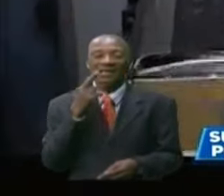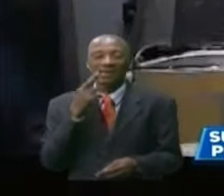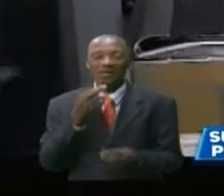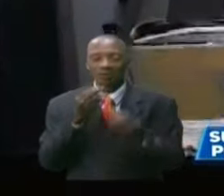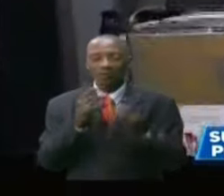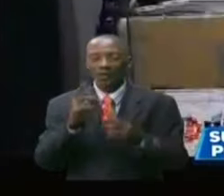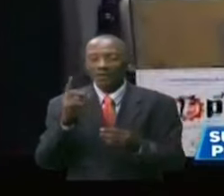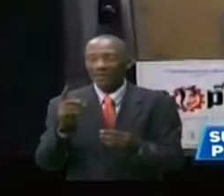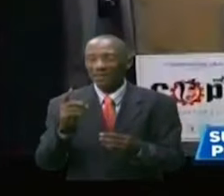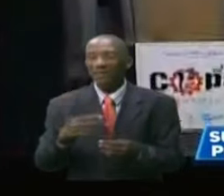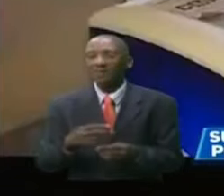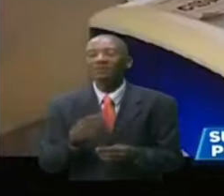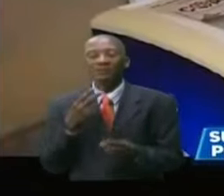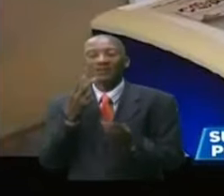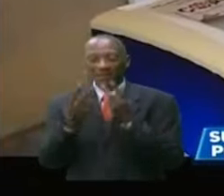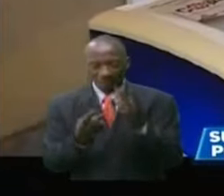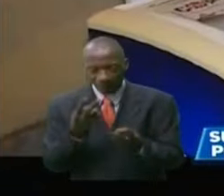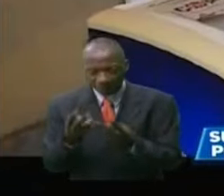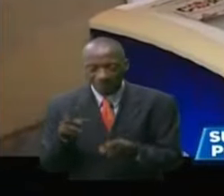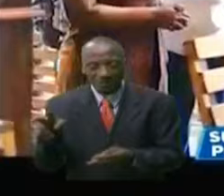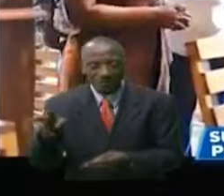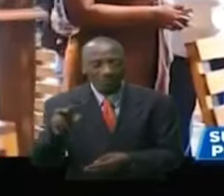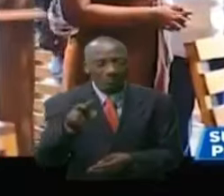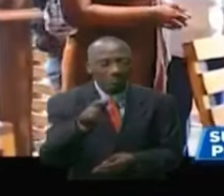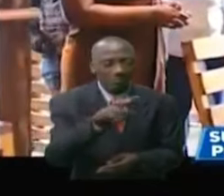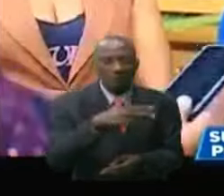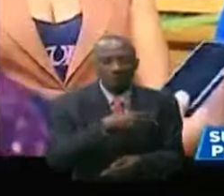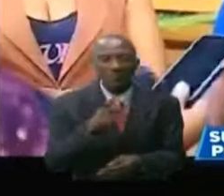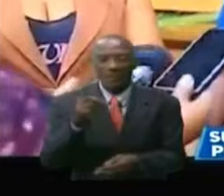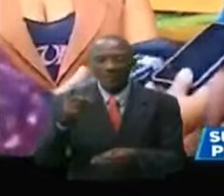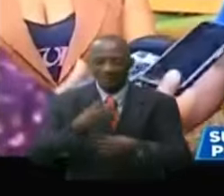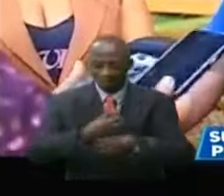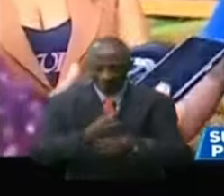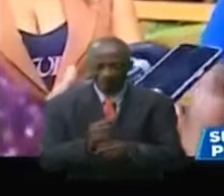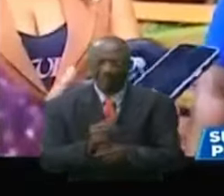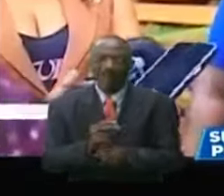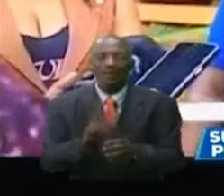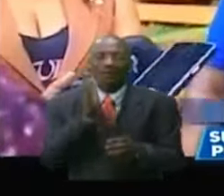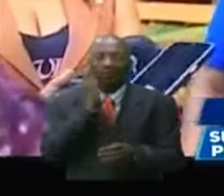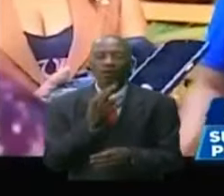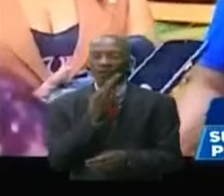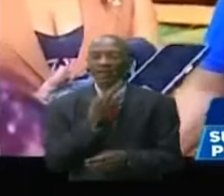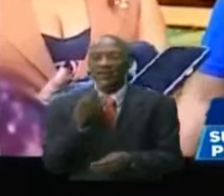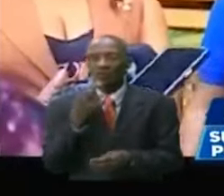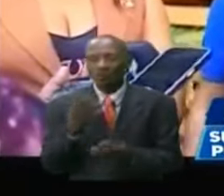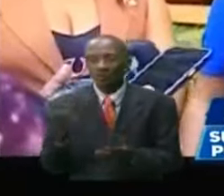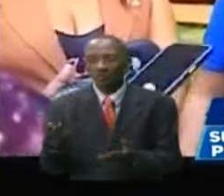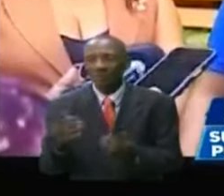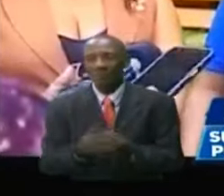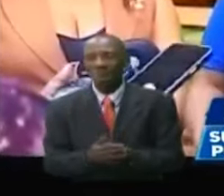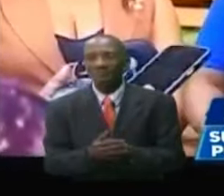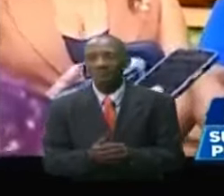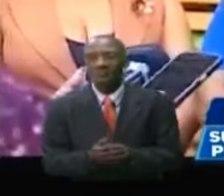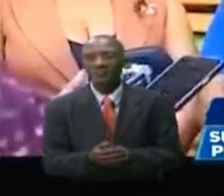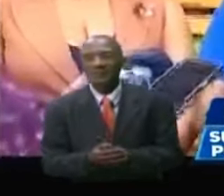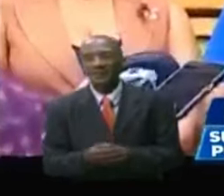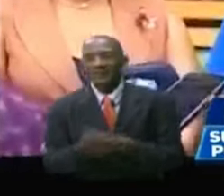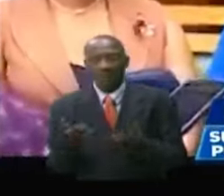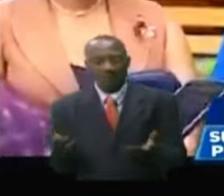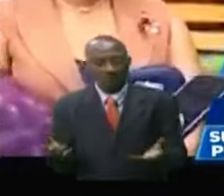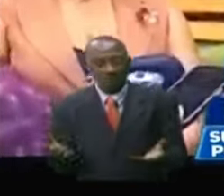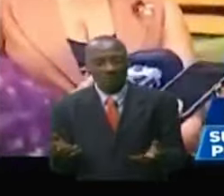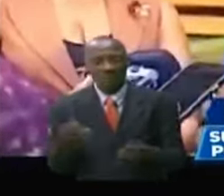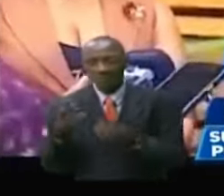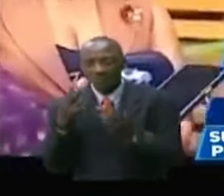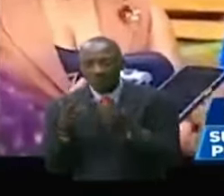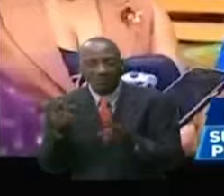Mme Léa Kabinda qui a réussi à créer 6 emplois. Chapeau bas parce qu'ils ont compris, avec les coachings de PADEM